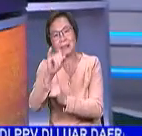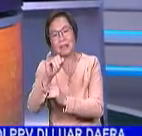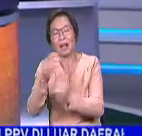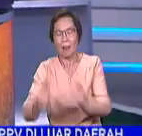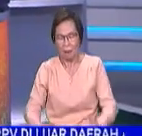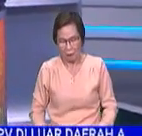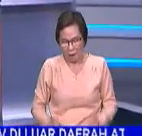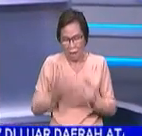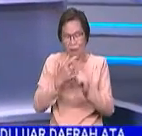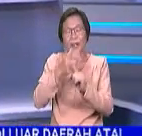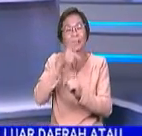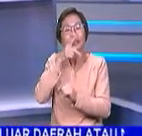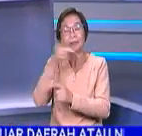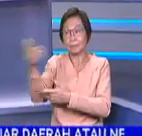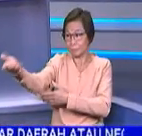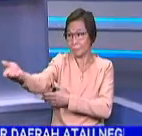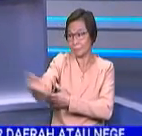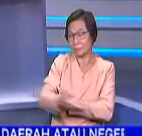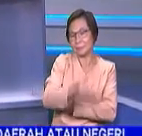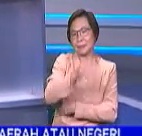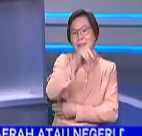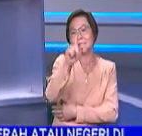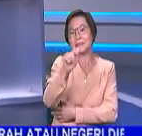Usman langsung dari Kedah